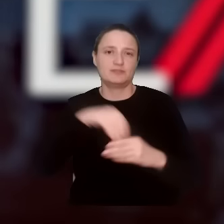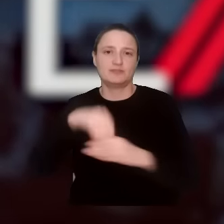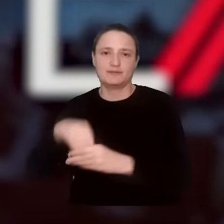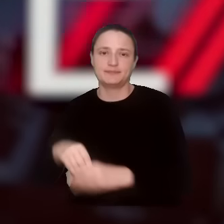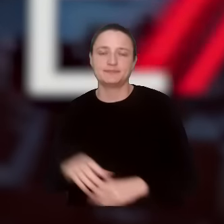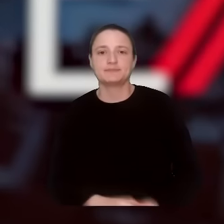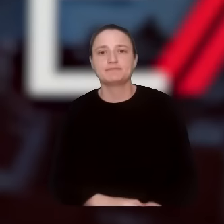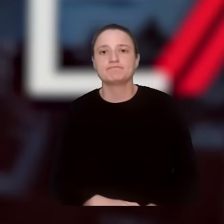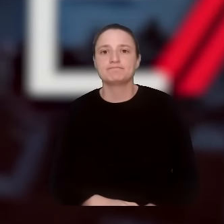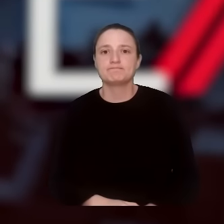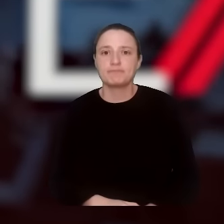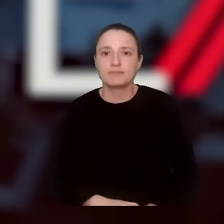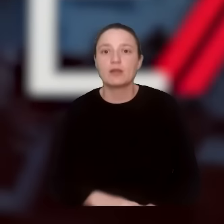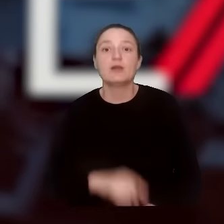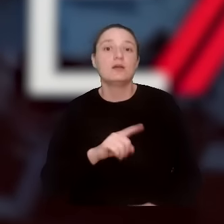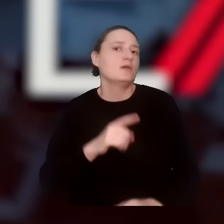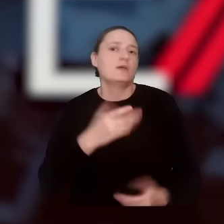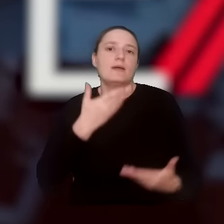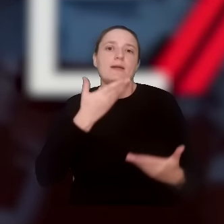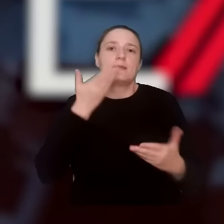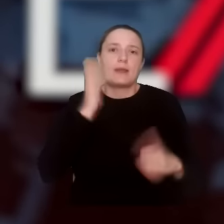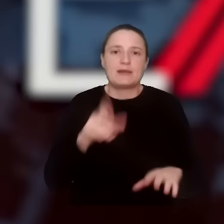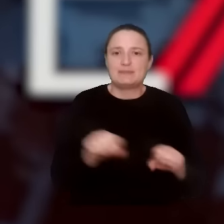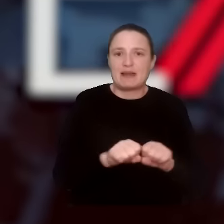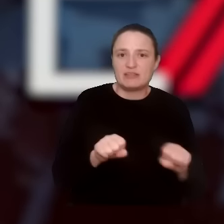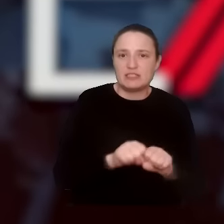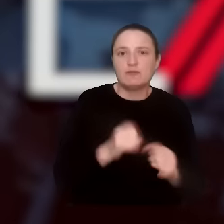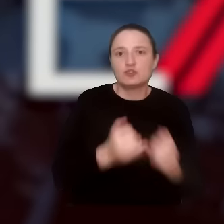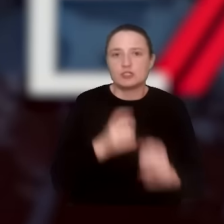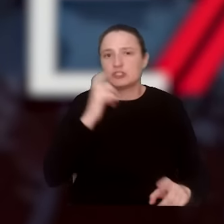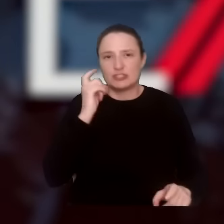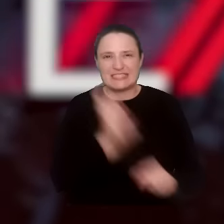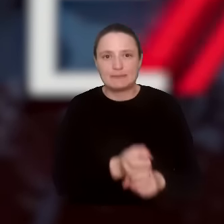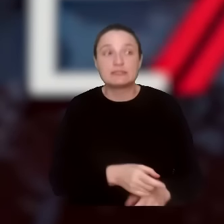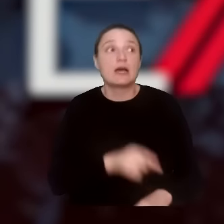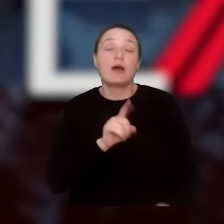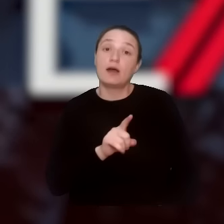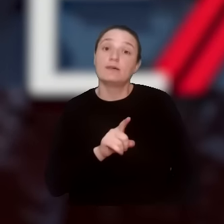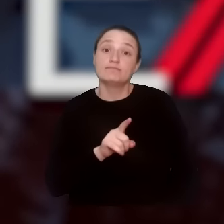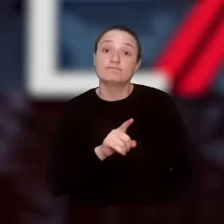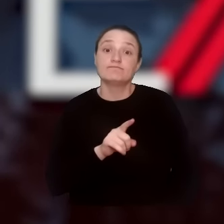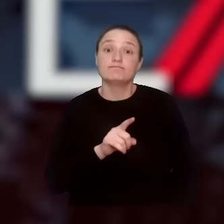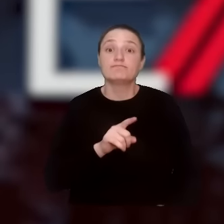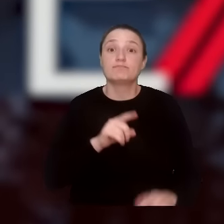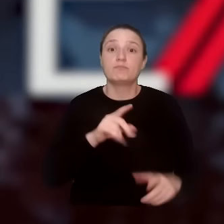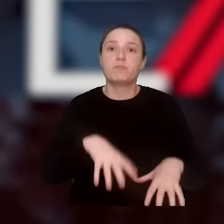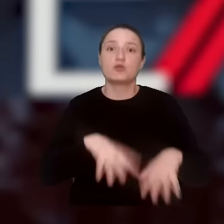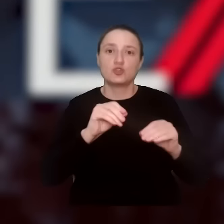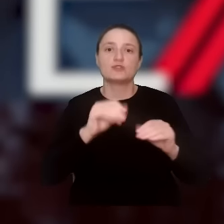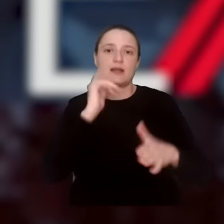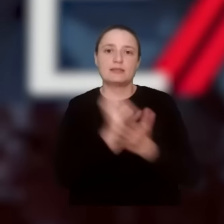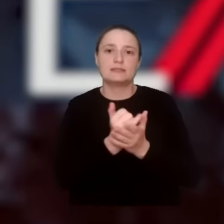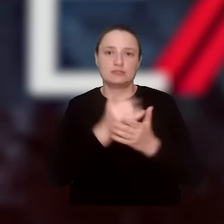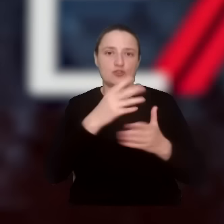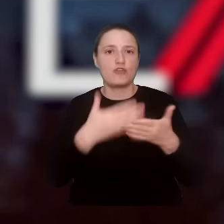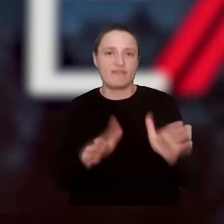Dążenie do zemsty nigdy nie będzie sprawiedliwością. Nie będzie nią też żaden wyrok podyktowany zemstą. Tak brzmi początek listu otwartego w sprawie aresztowanego